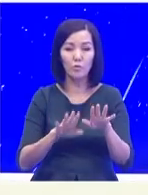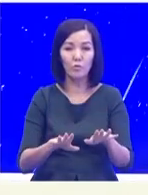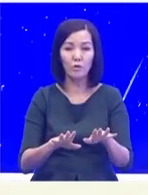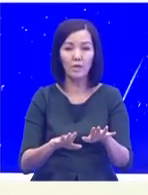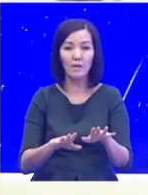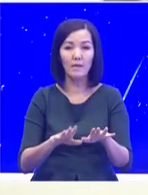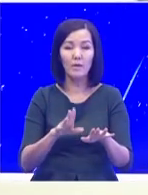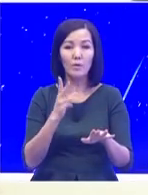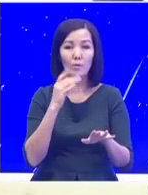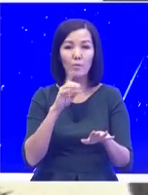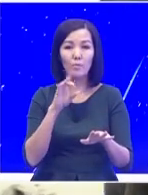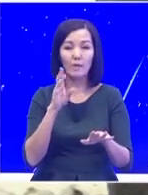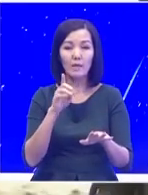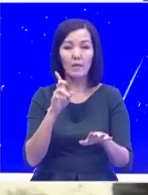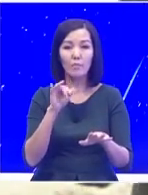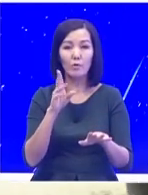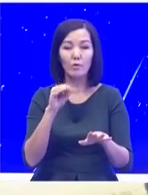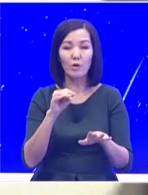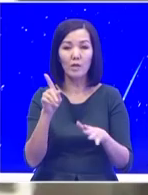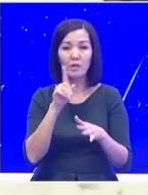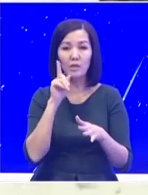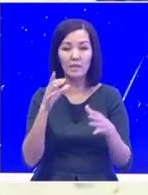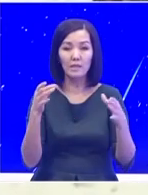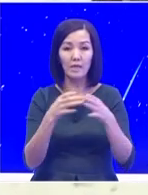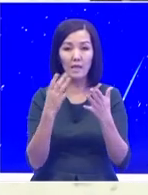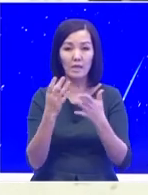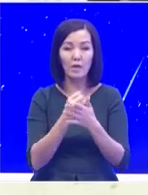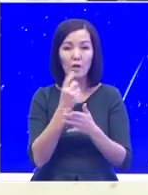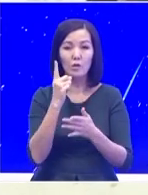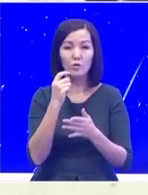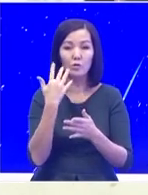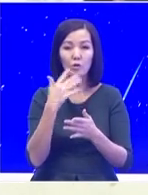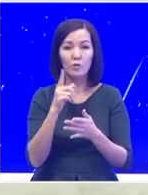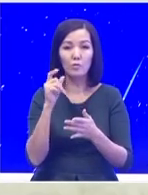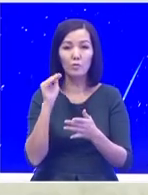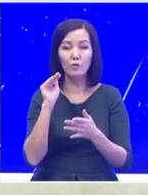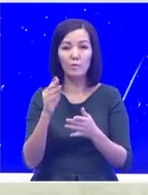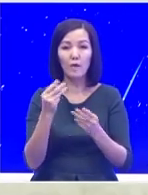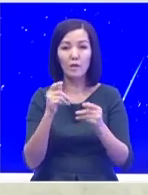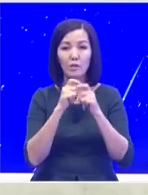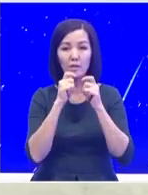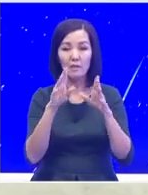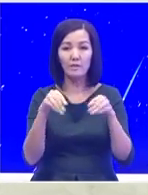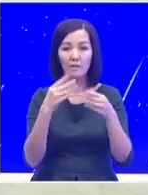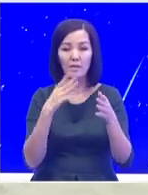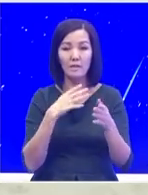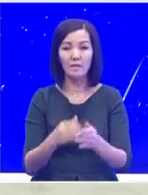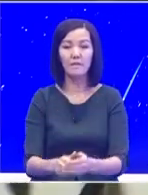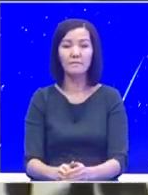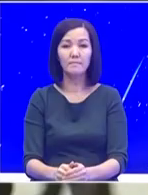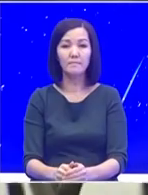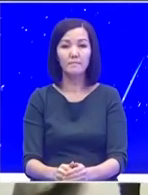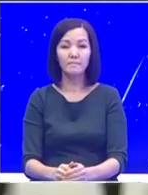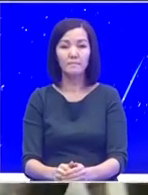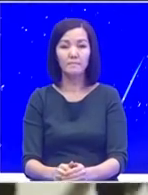орынды Үмбетәлі Бұрған ауылының жасағы алды. Оларға 150-100 мың теңгедей қаржы табысталды. Әмина Құдайберген,